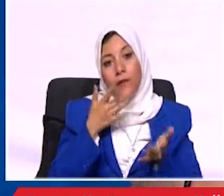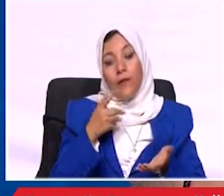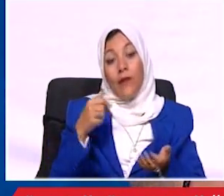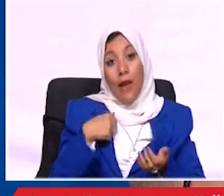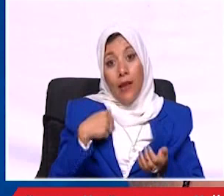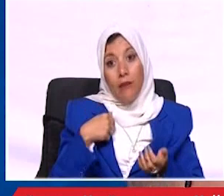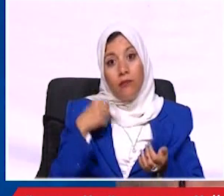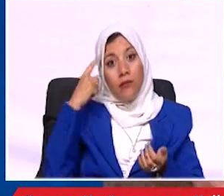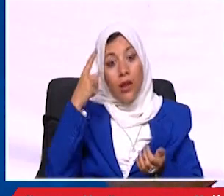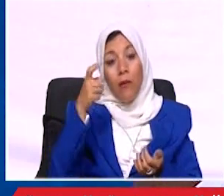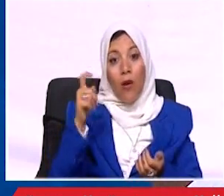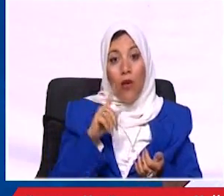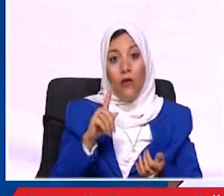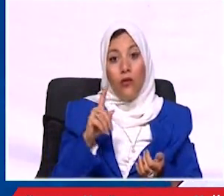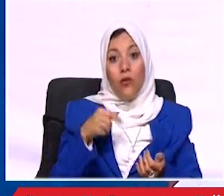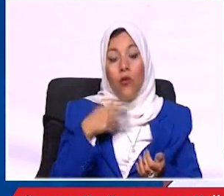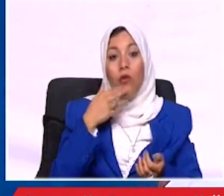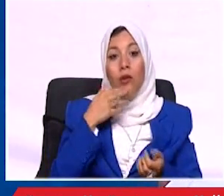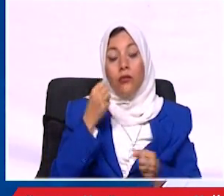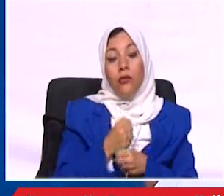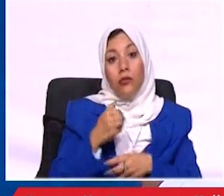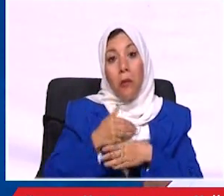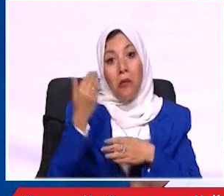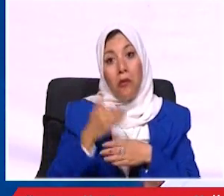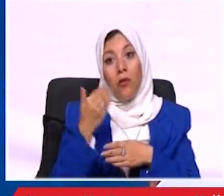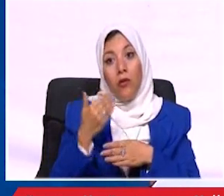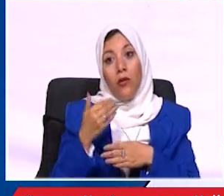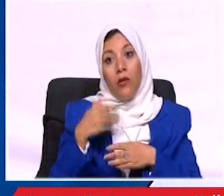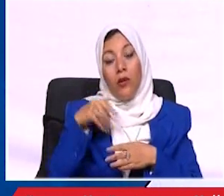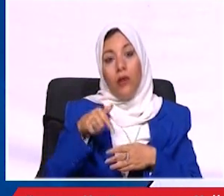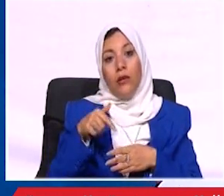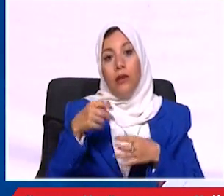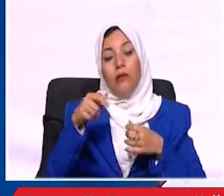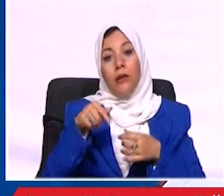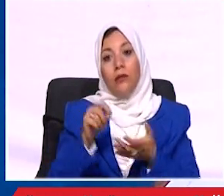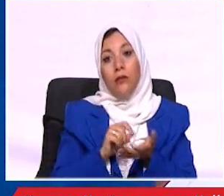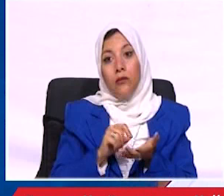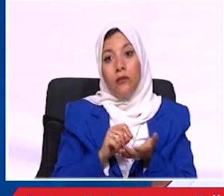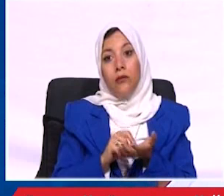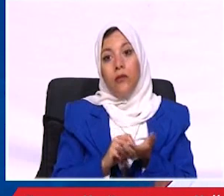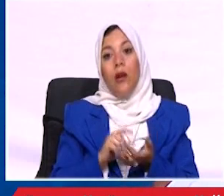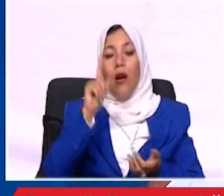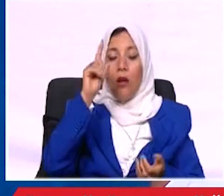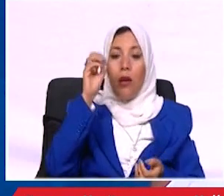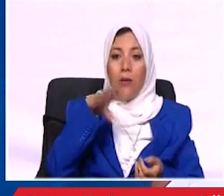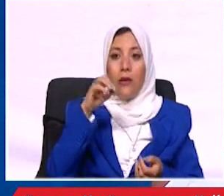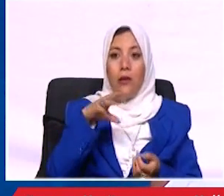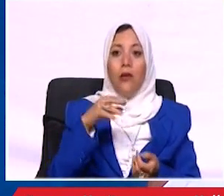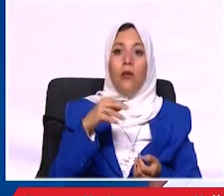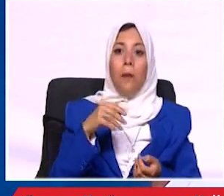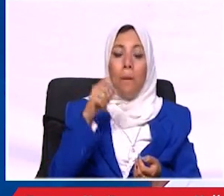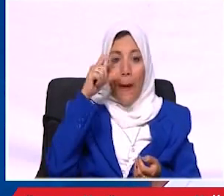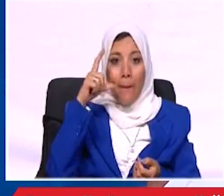انا ما اعرفش، يعني انا المنتج ده، الموضوع ده ما بيحصلش لحد النهارده. المنتج الله يمسيه بالخير محمد